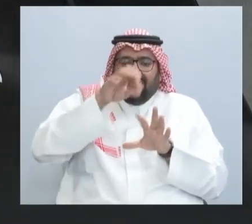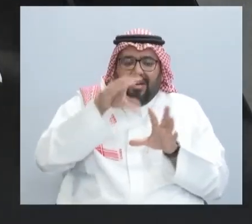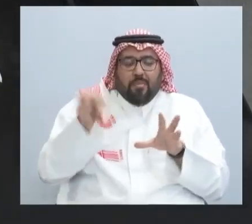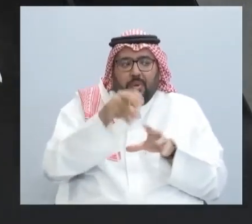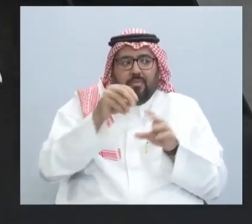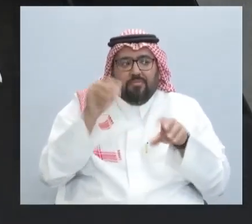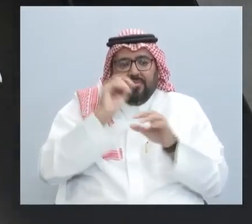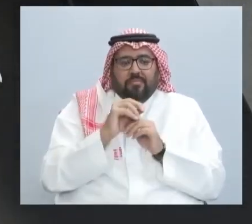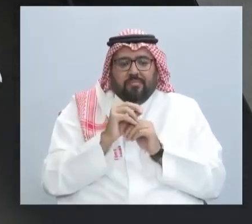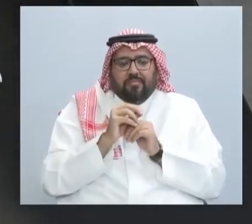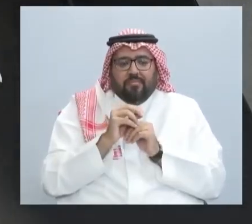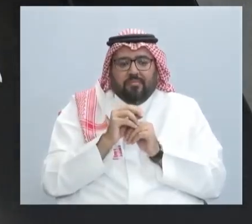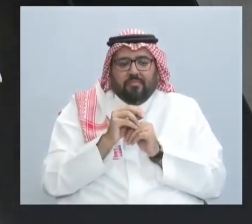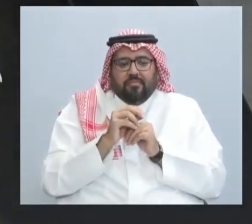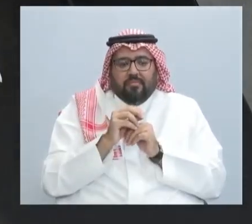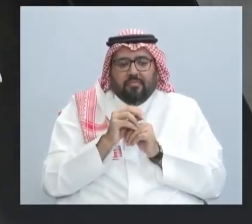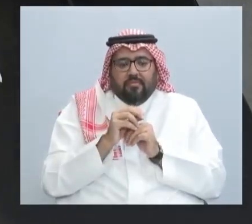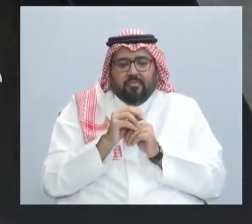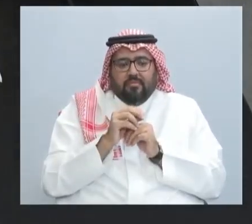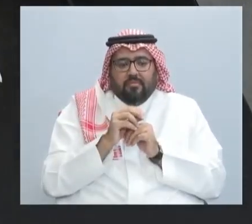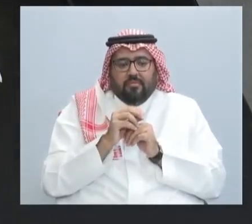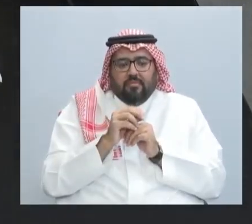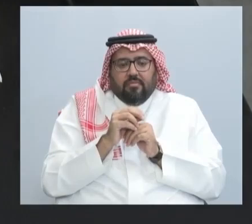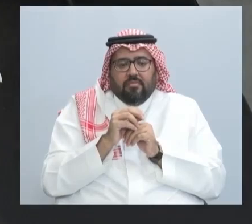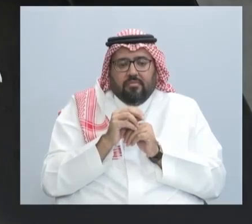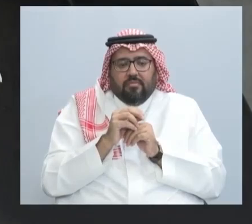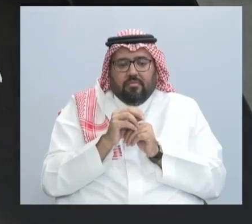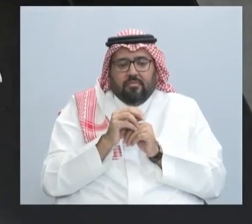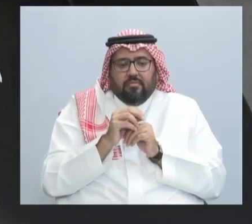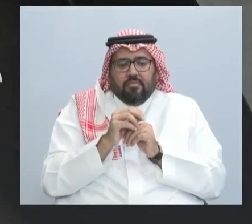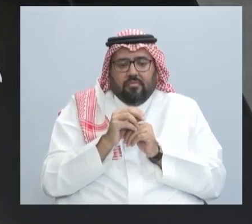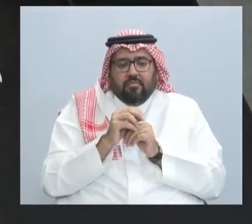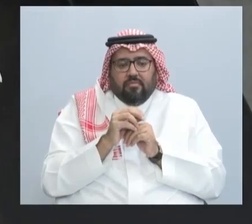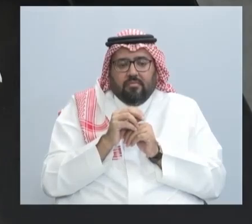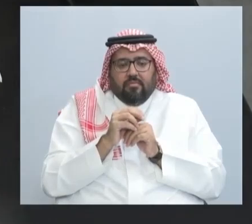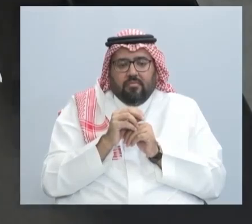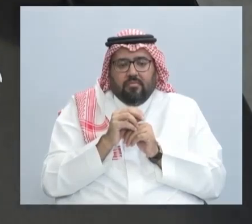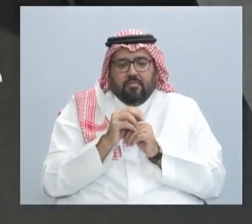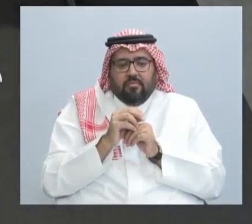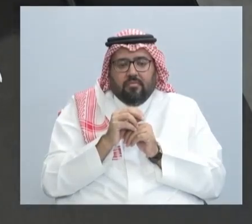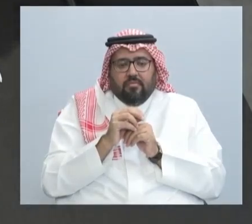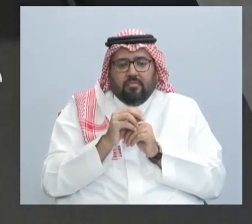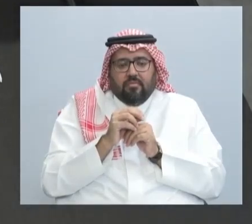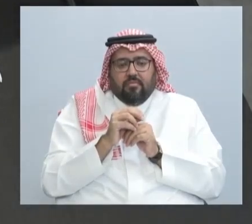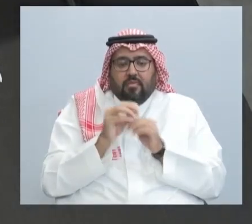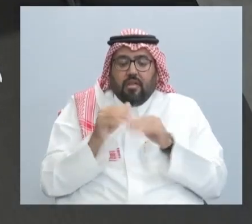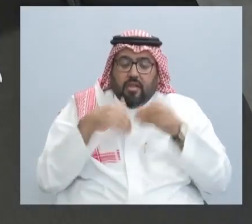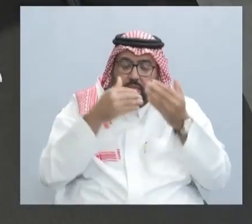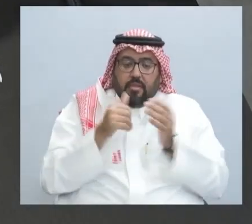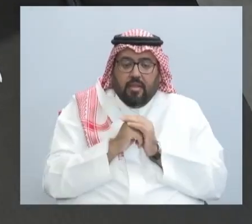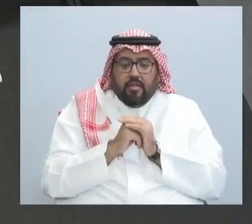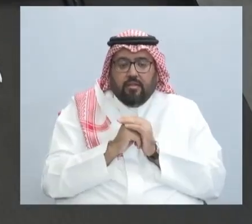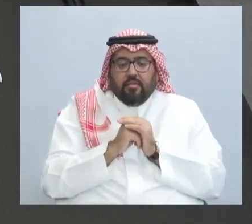تنجذب اكثر الى هذا المغناطيس لاحظ قمنا بجذب كميه من مشابك الورق في الخطوه